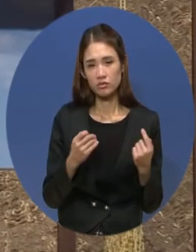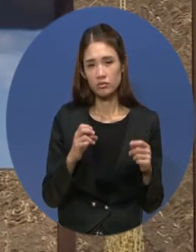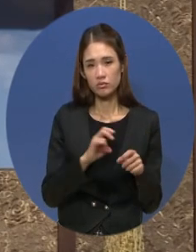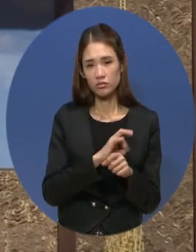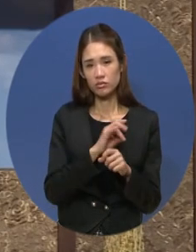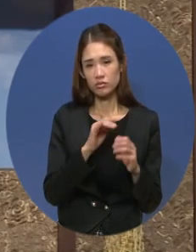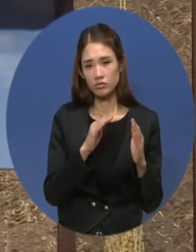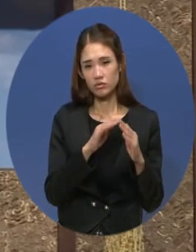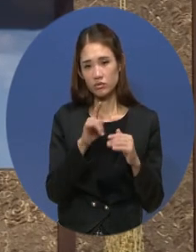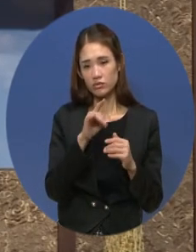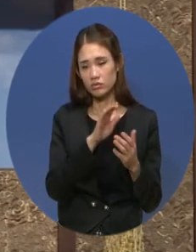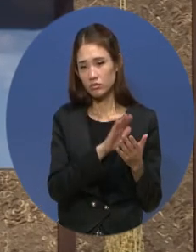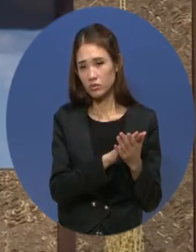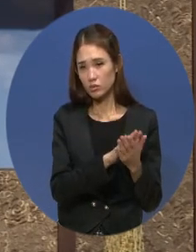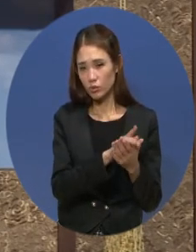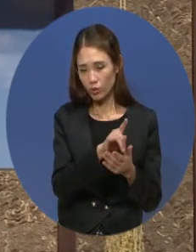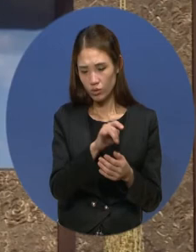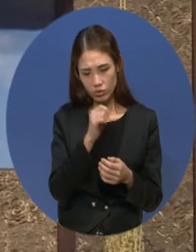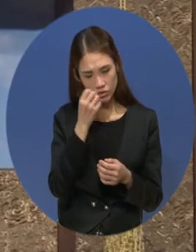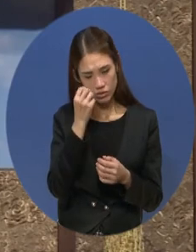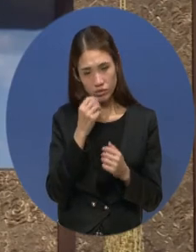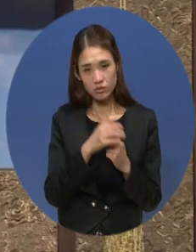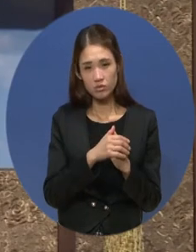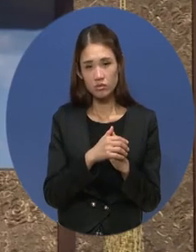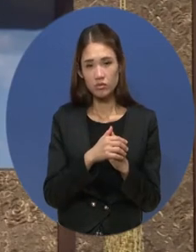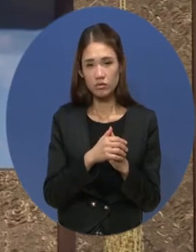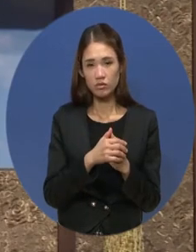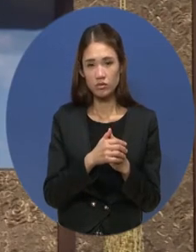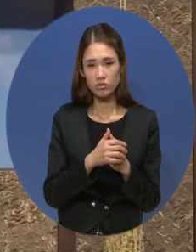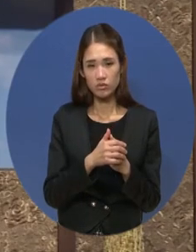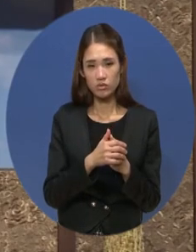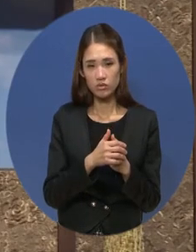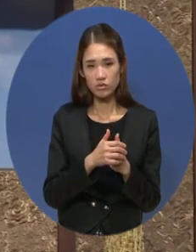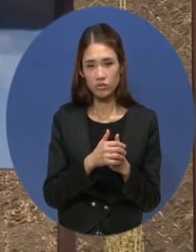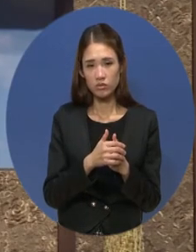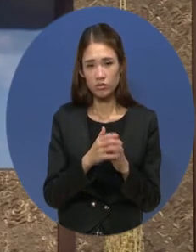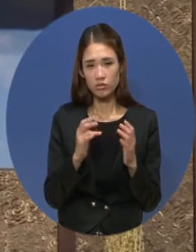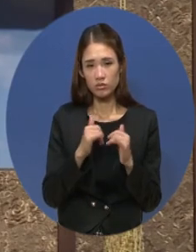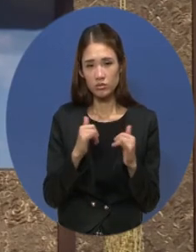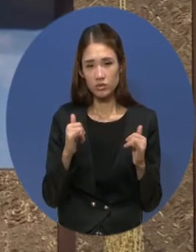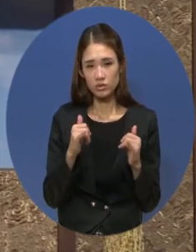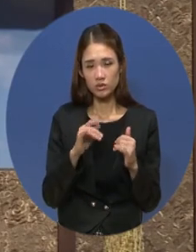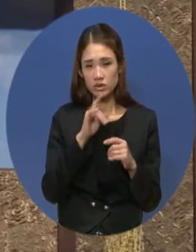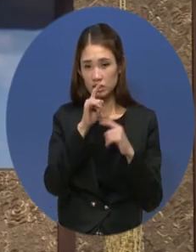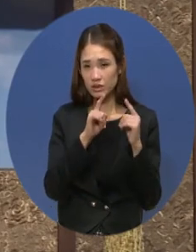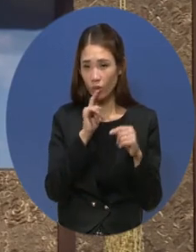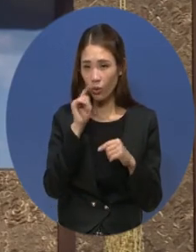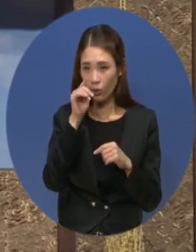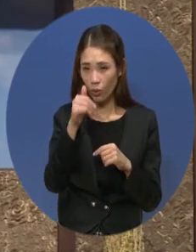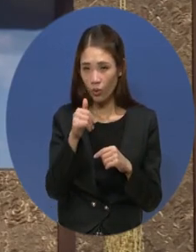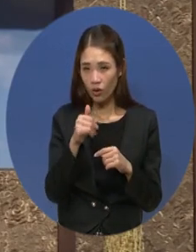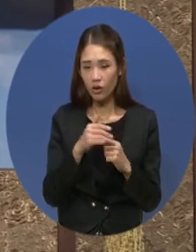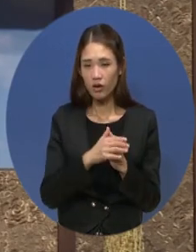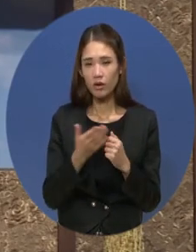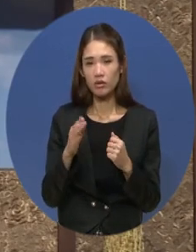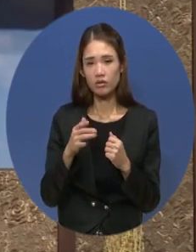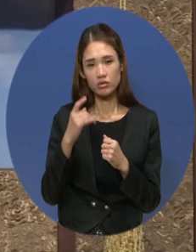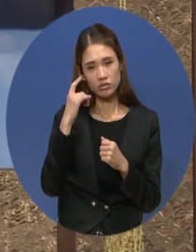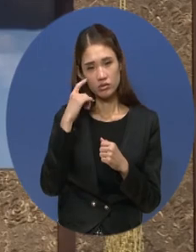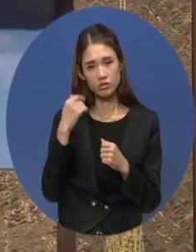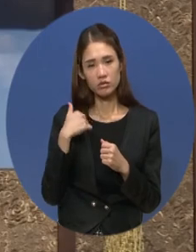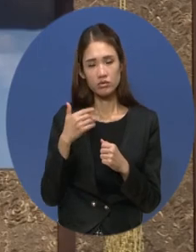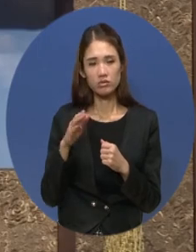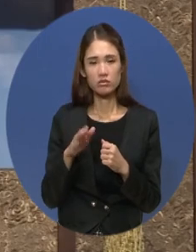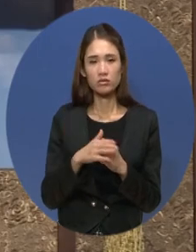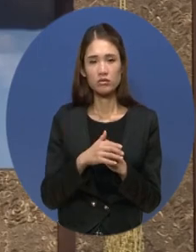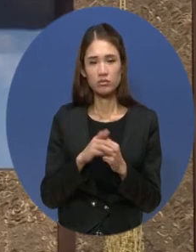같으면 뭐 편의점에서 좀 어져 친구 좀 이상하다 그러면서 이유 지금 시민들의 다 신고 하려고 하고 그러니 이제 인식들이 돼 있는데